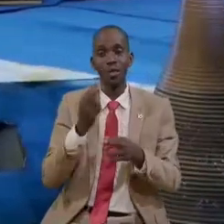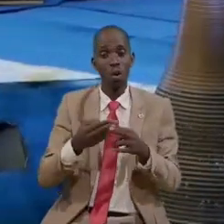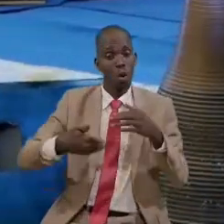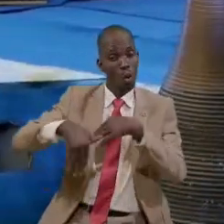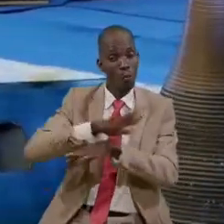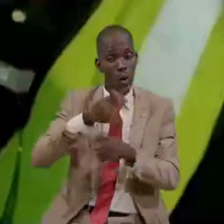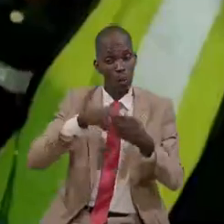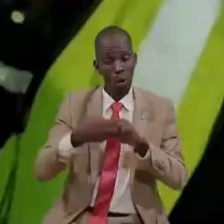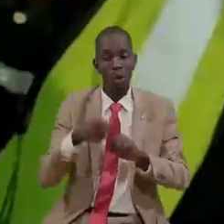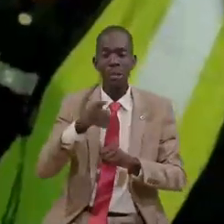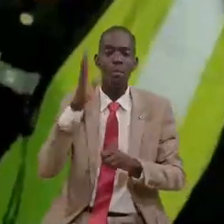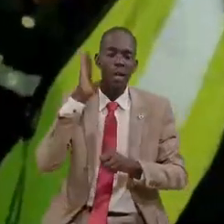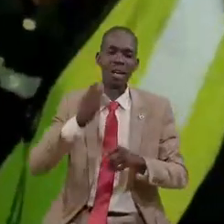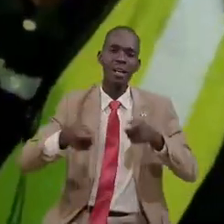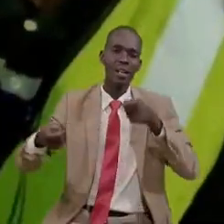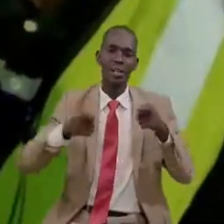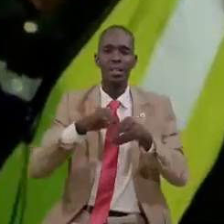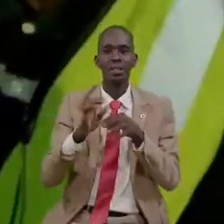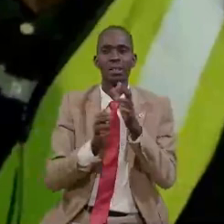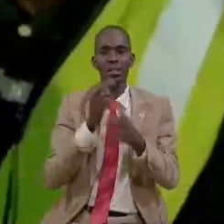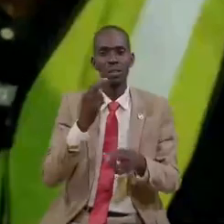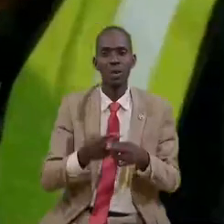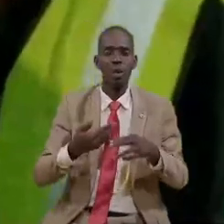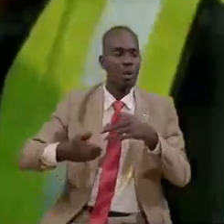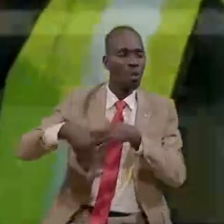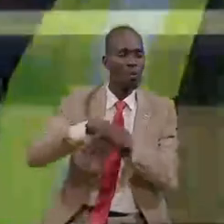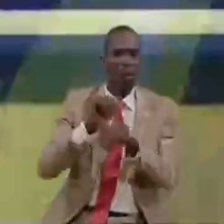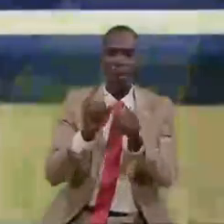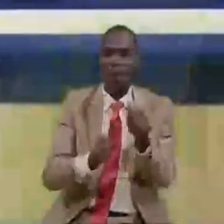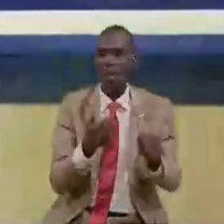régner. Sur toute chose